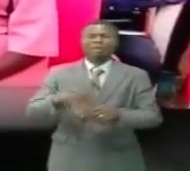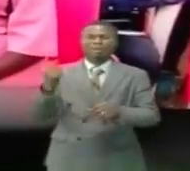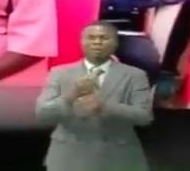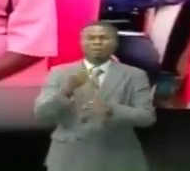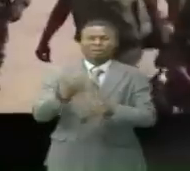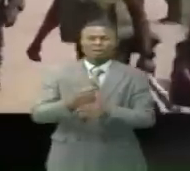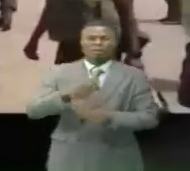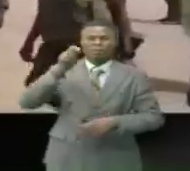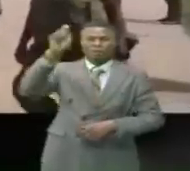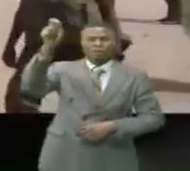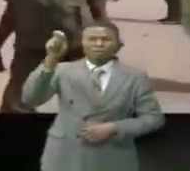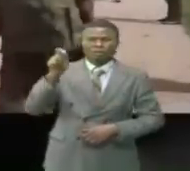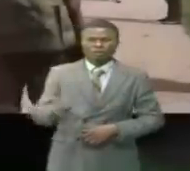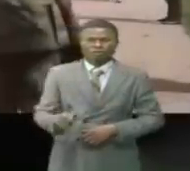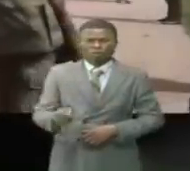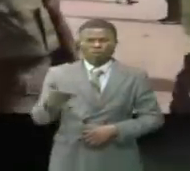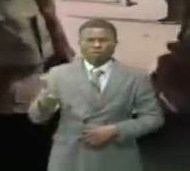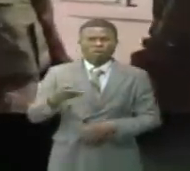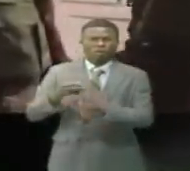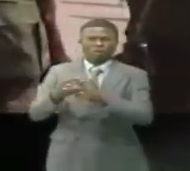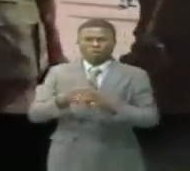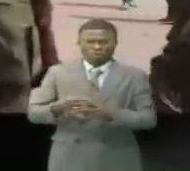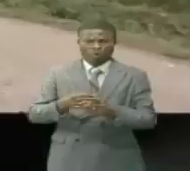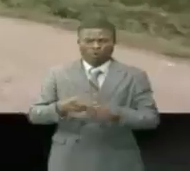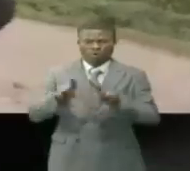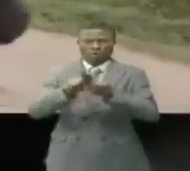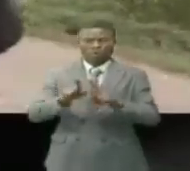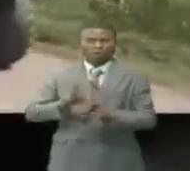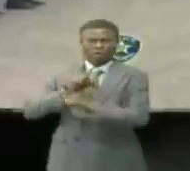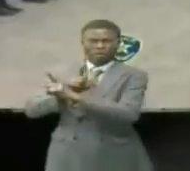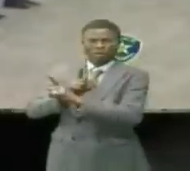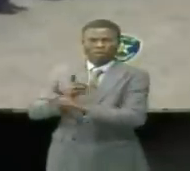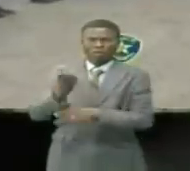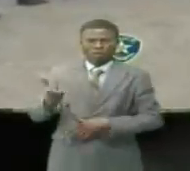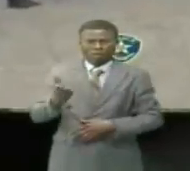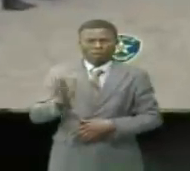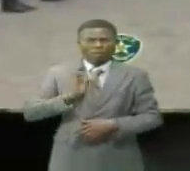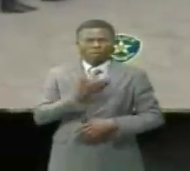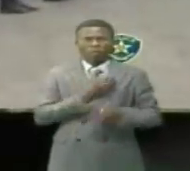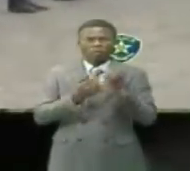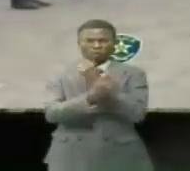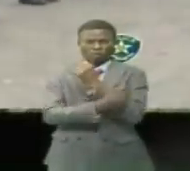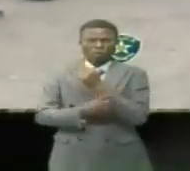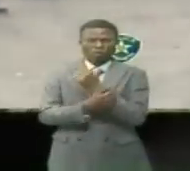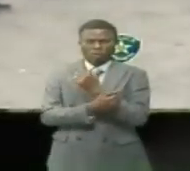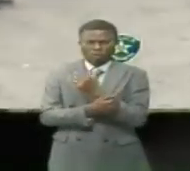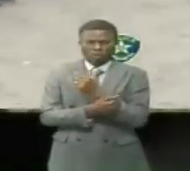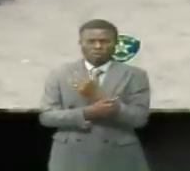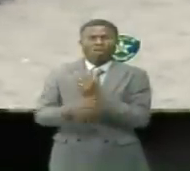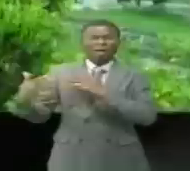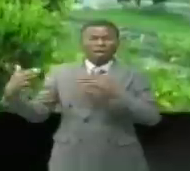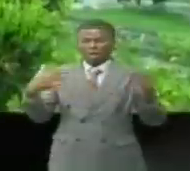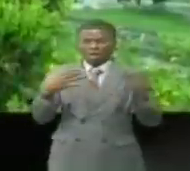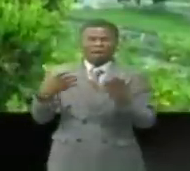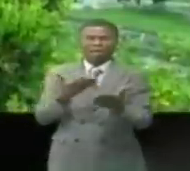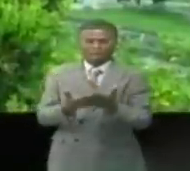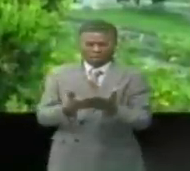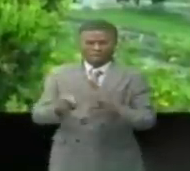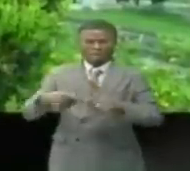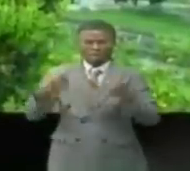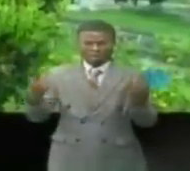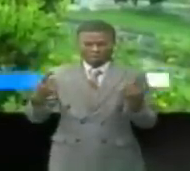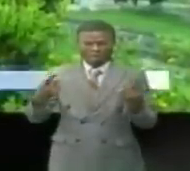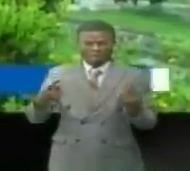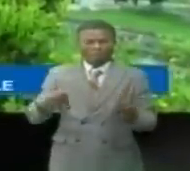de forces de sécurité et de défense. Notre pays est sous l'agression des ennemis de la